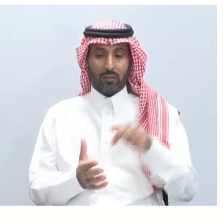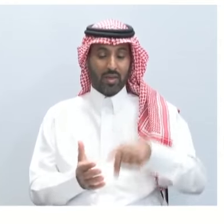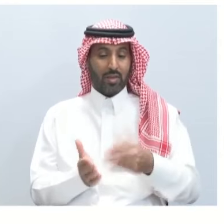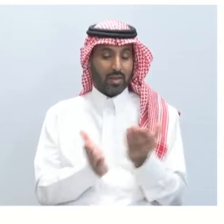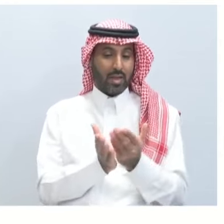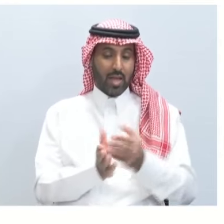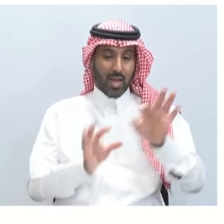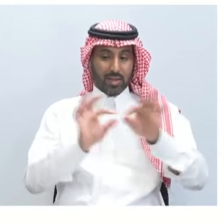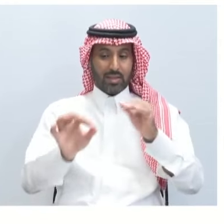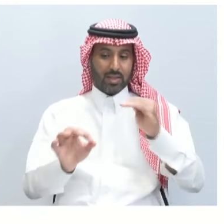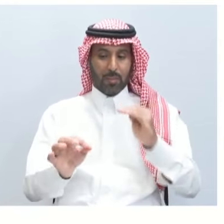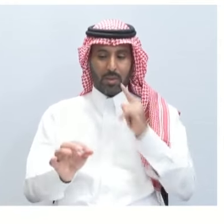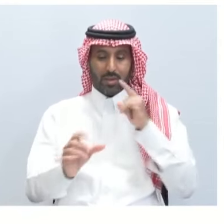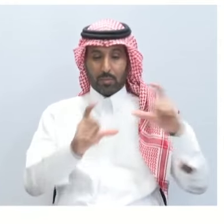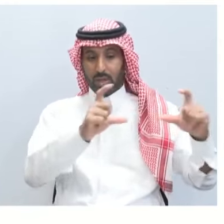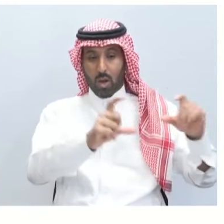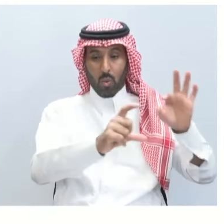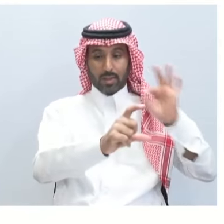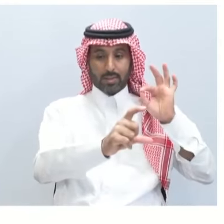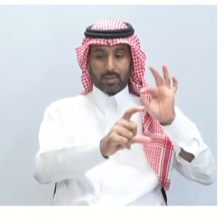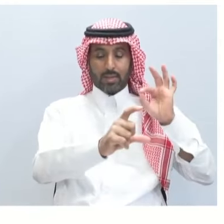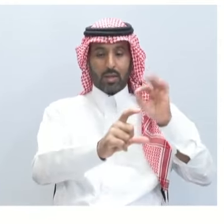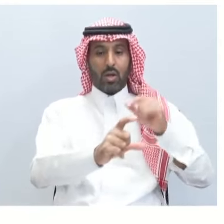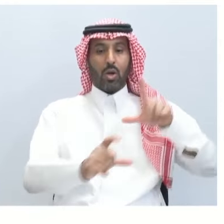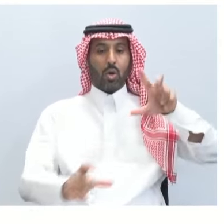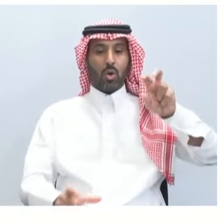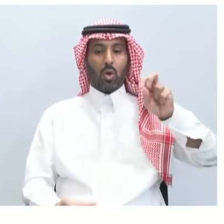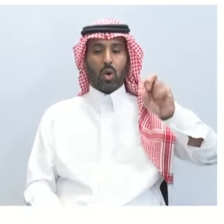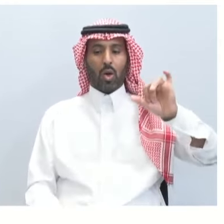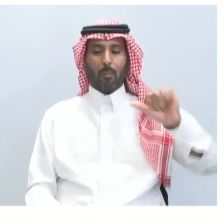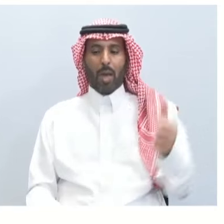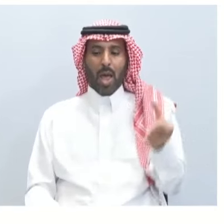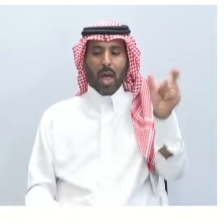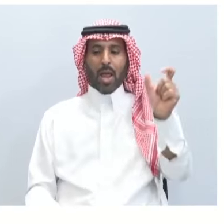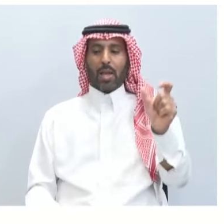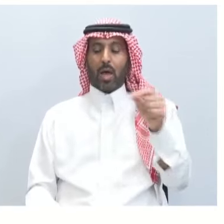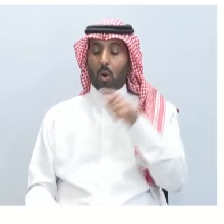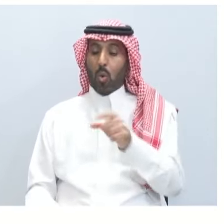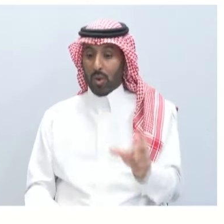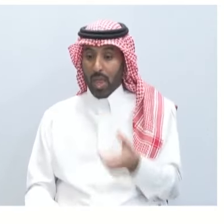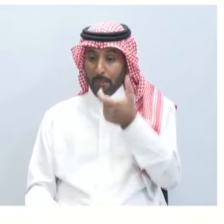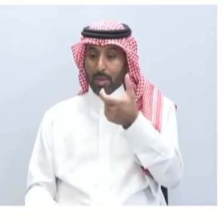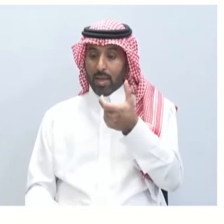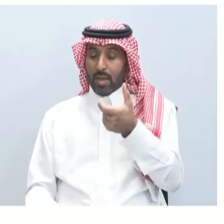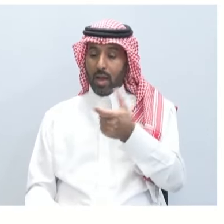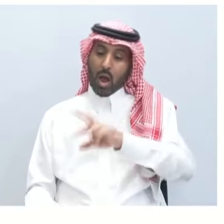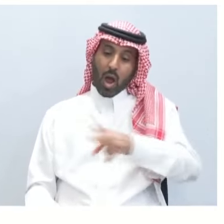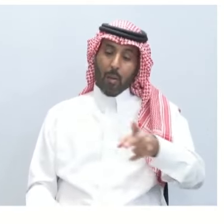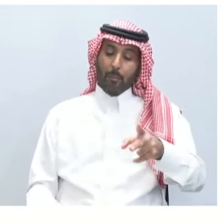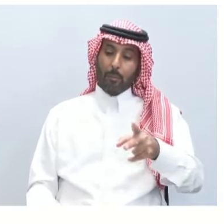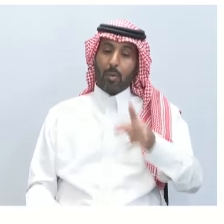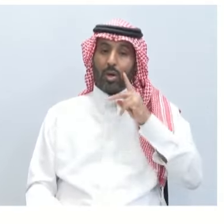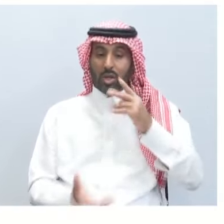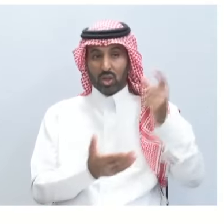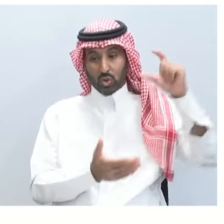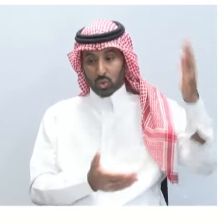اختر الاجابه الصحيحه من بين الاقواس فيما ياتي لقمان هل هو نبي من الانبياء ام انه رسول من